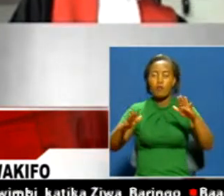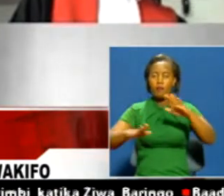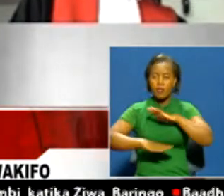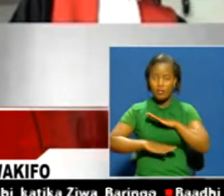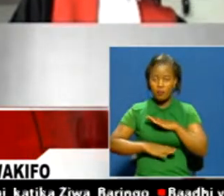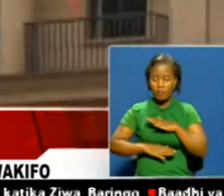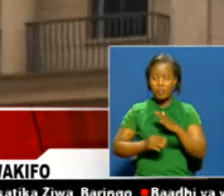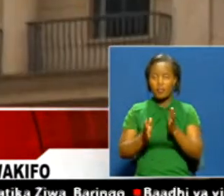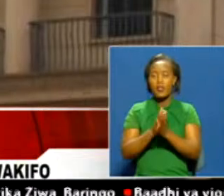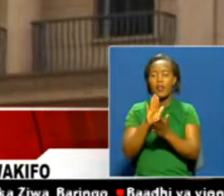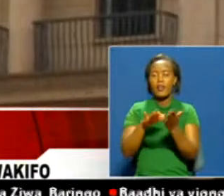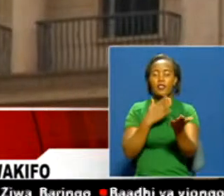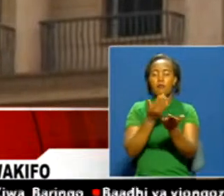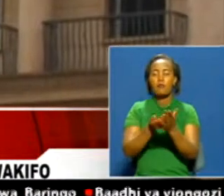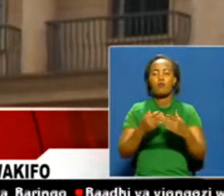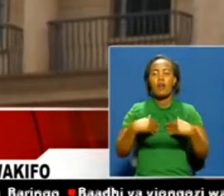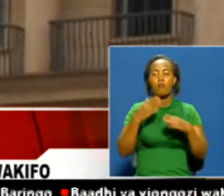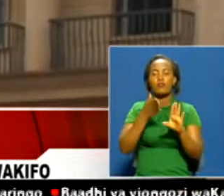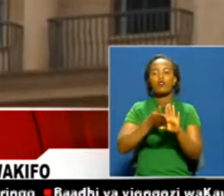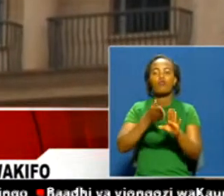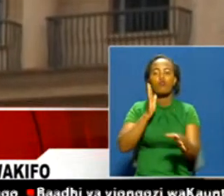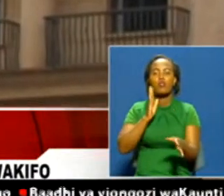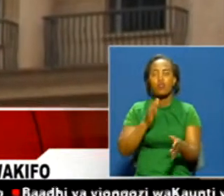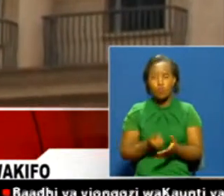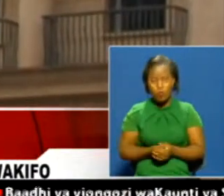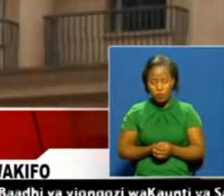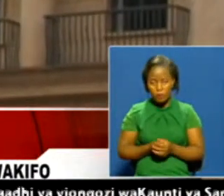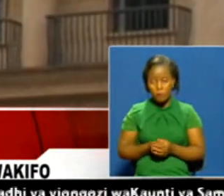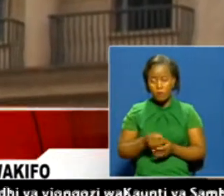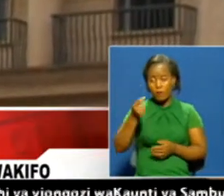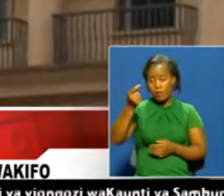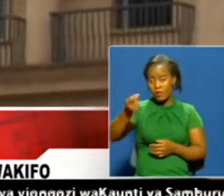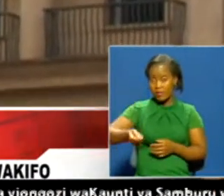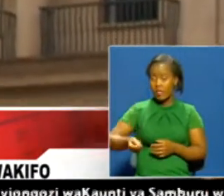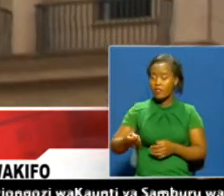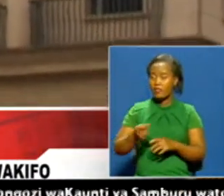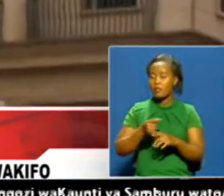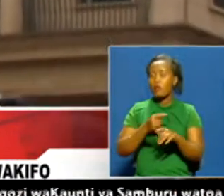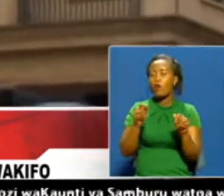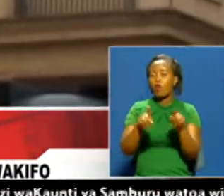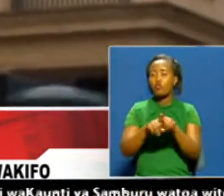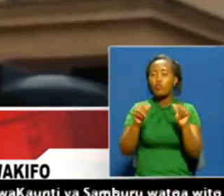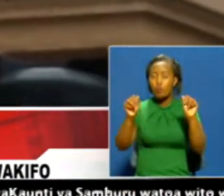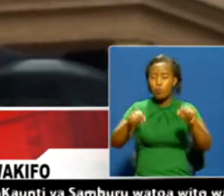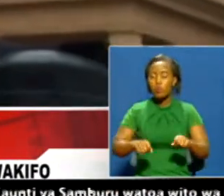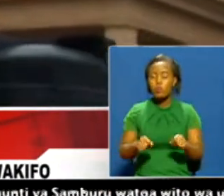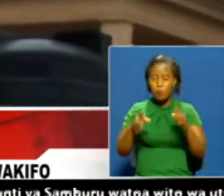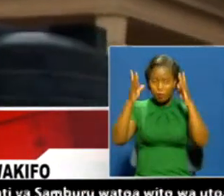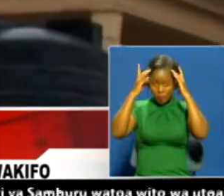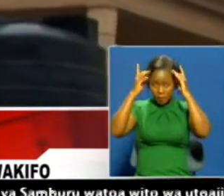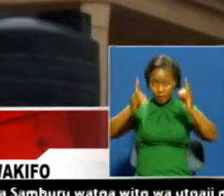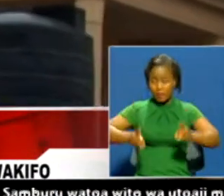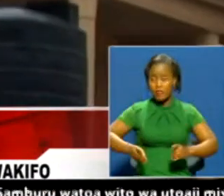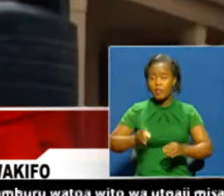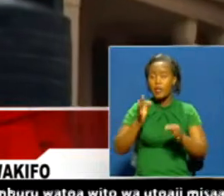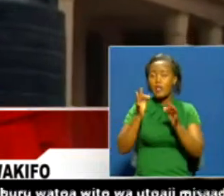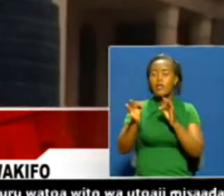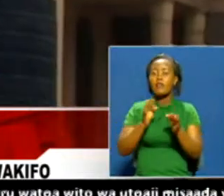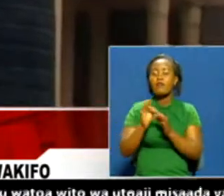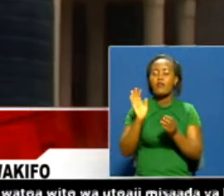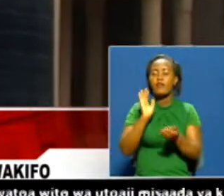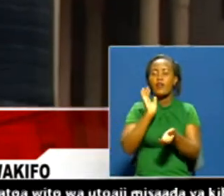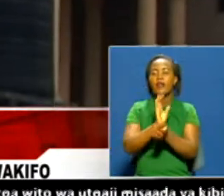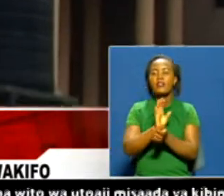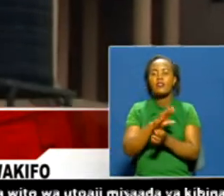has been withdrawn. Majaji hata hivyo wana uwezo wa kuamua iwapo watatoa hukumu ya kifo kwa waliopatikana na hatia ya